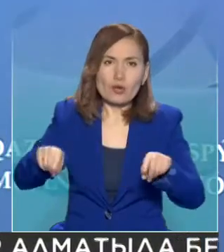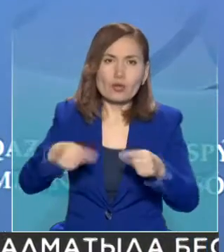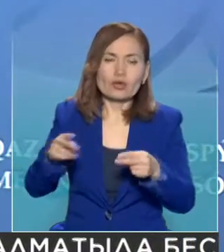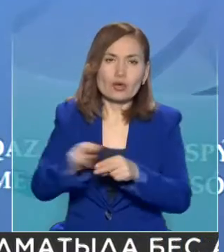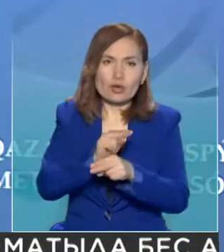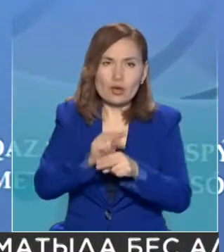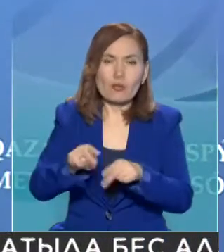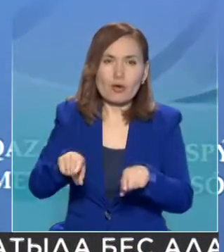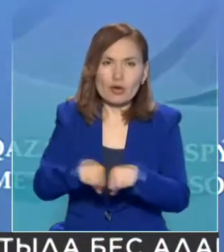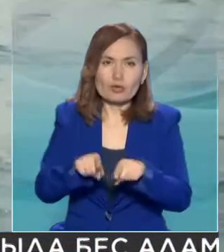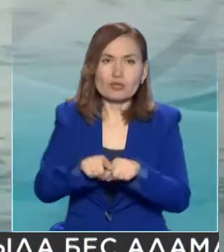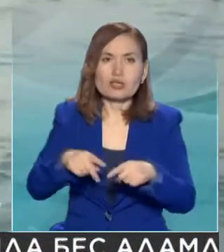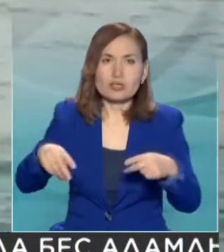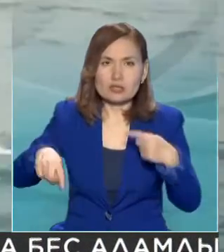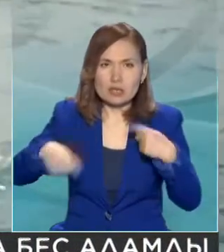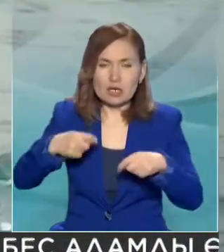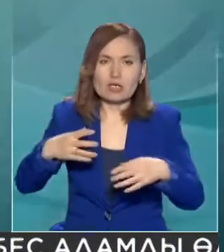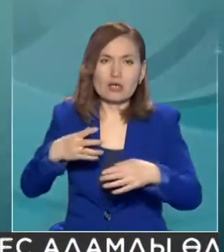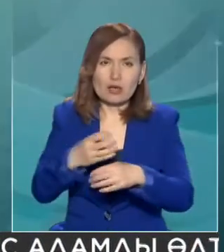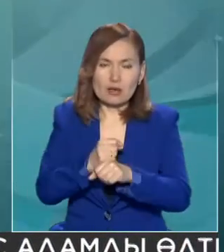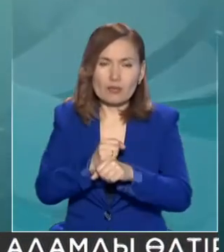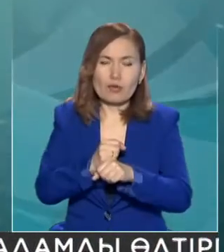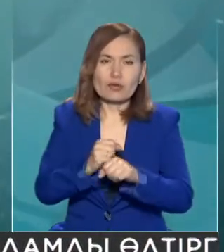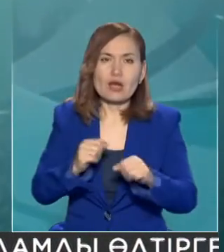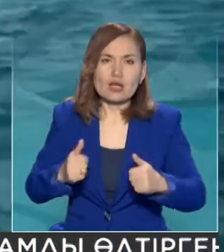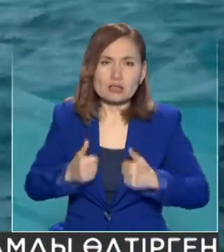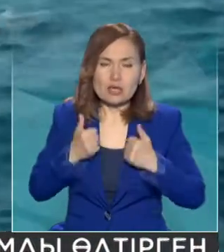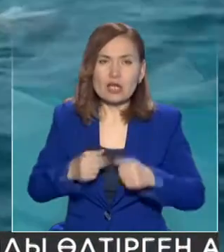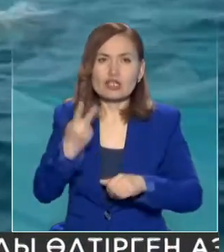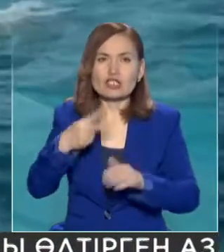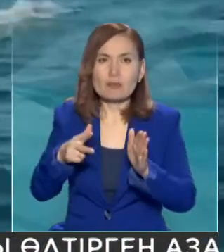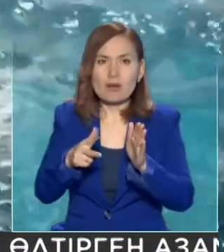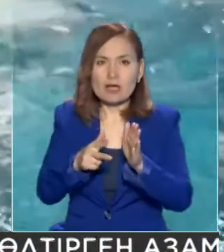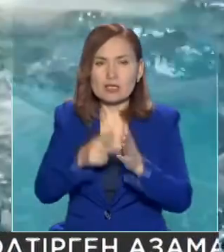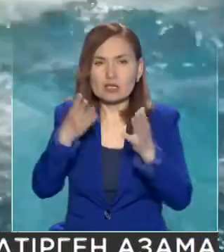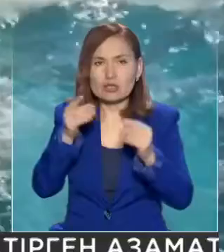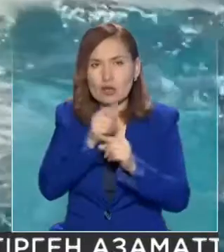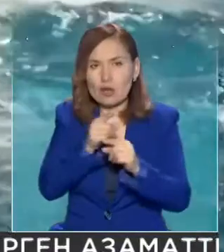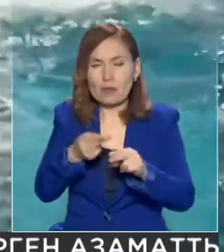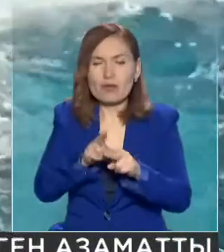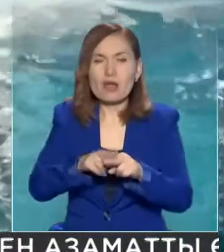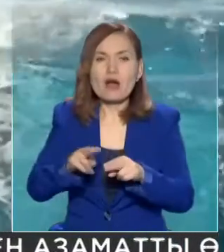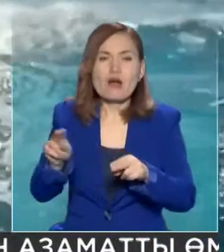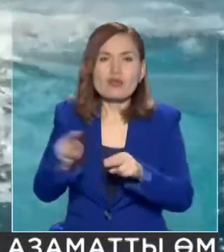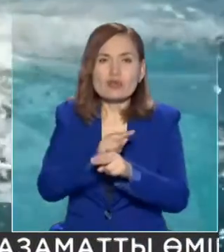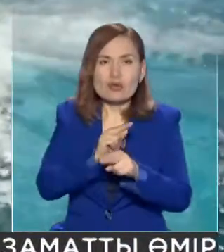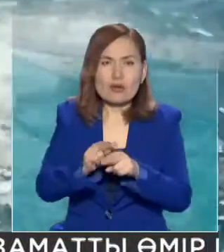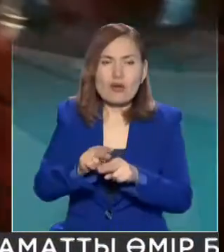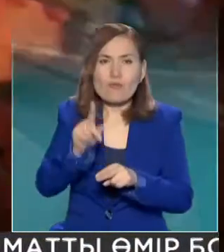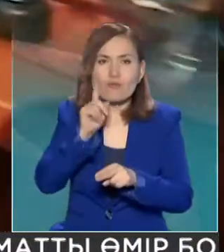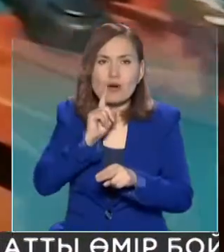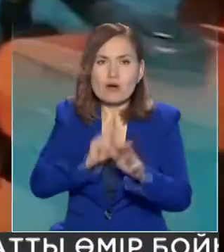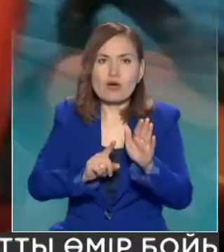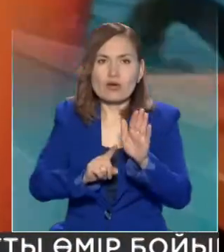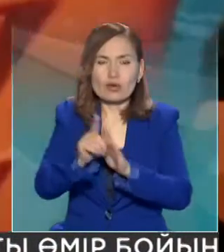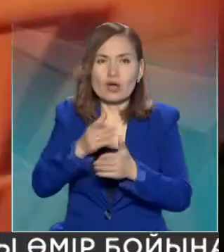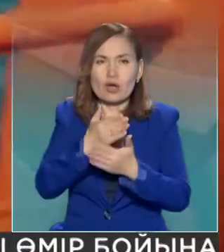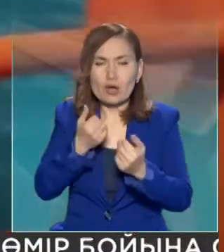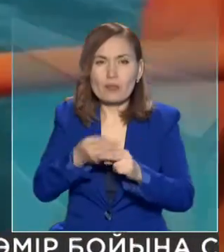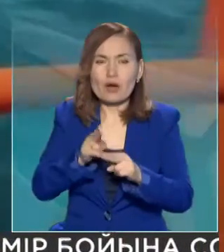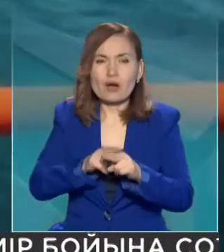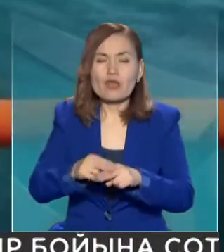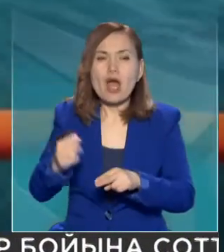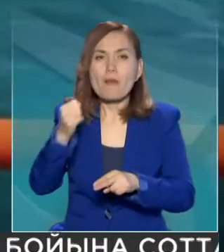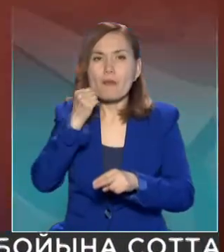шығында сәйкесінше аз болады. Апаттан бері 28 күн өтсе де, не себепті жөндеу жұмыстары әлі басталмады? Мәскеуге шұғыл